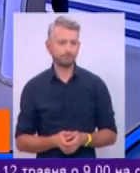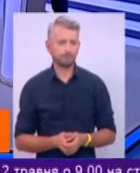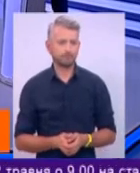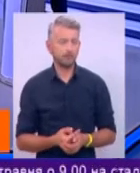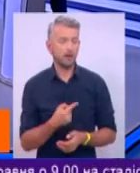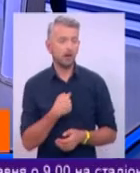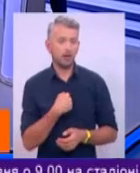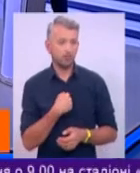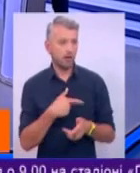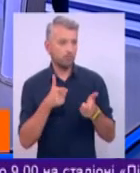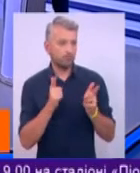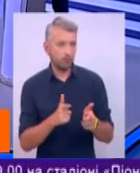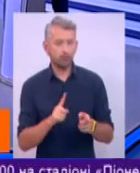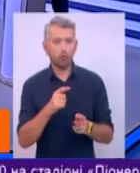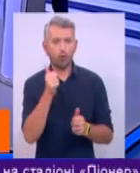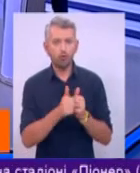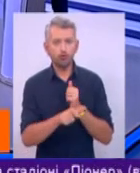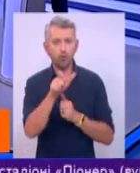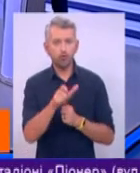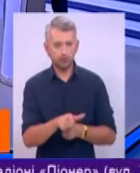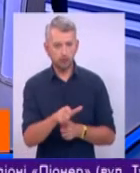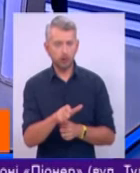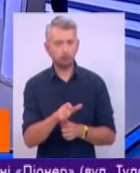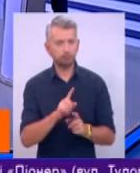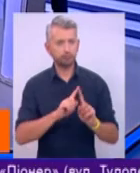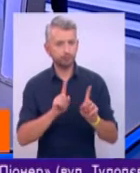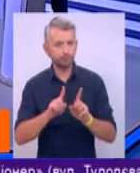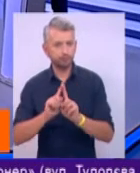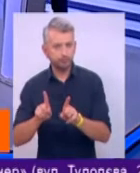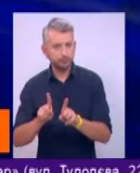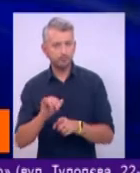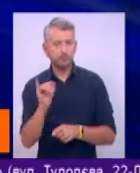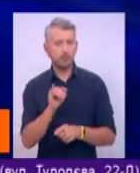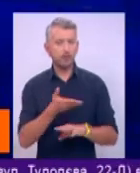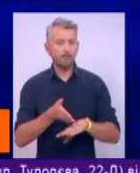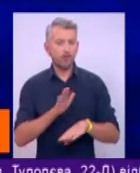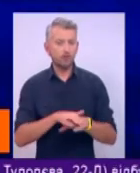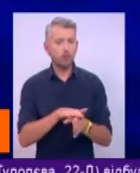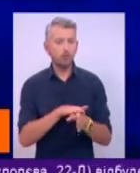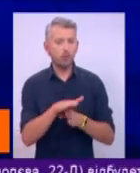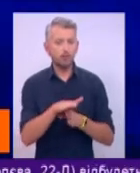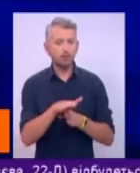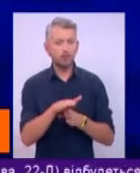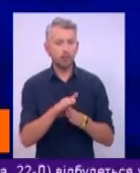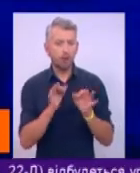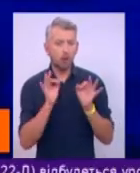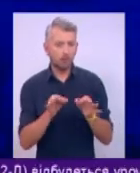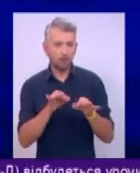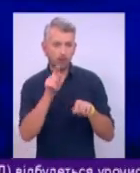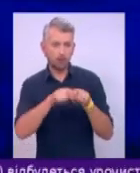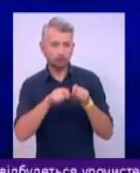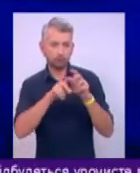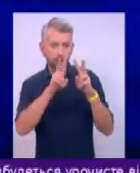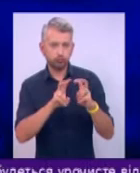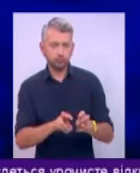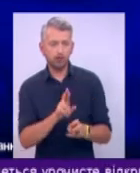Я погоджуюсь з колегою, що кожна людина індивідуальна, і важко повністю провести адекватні тести,